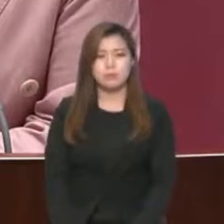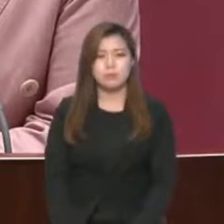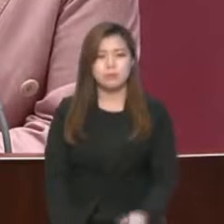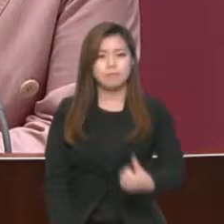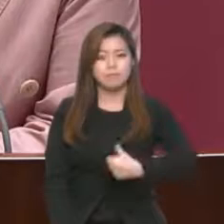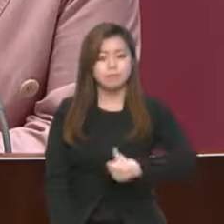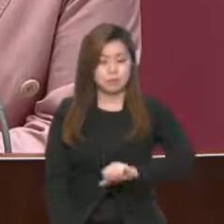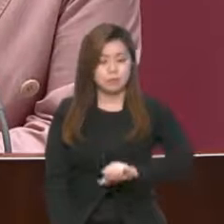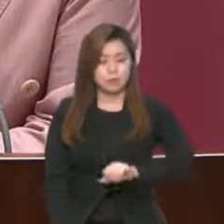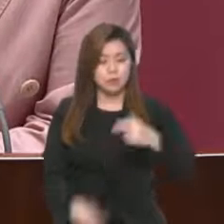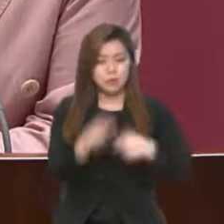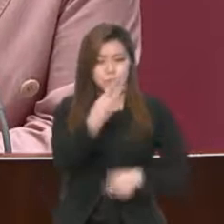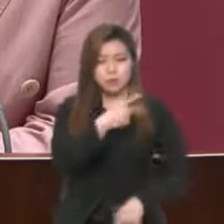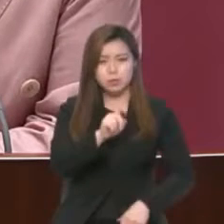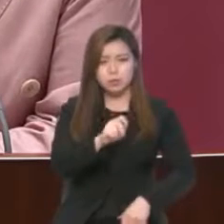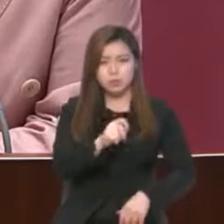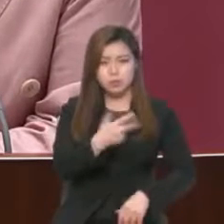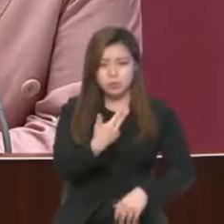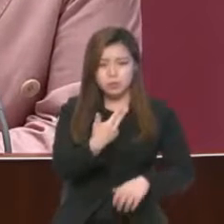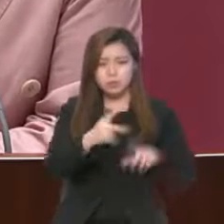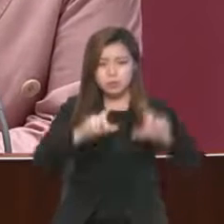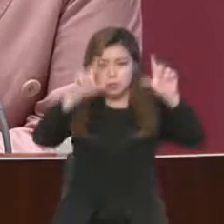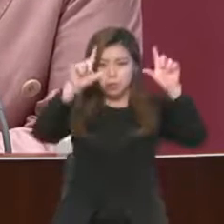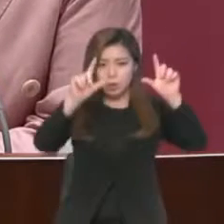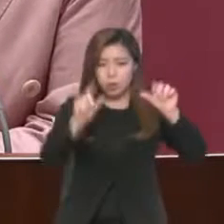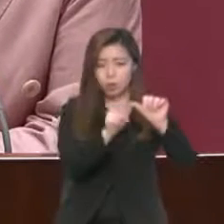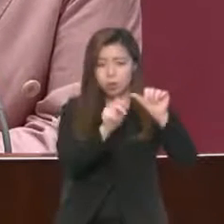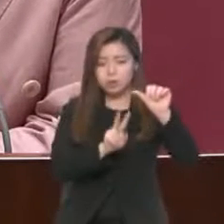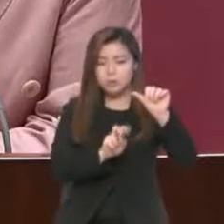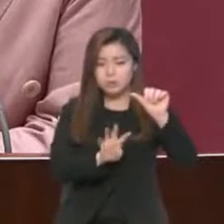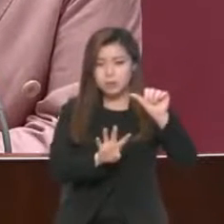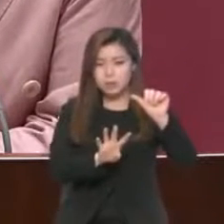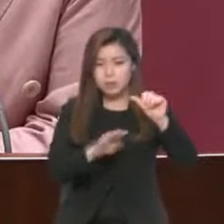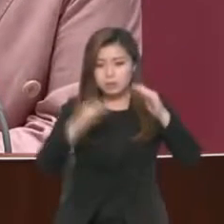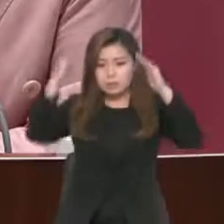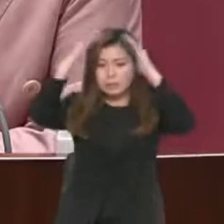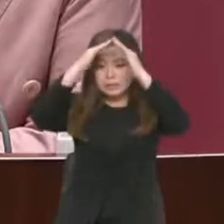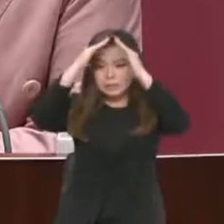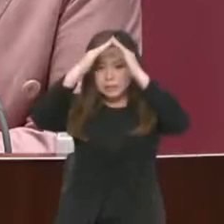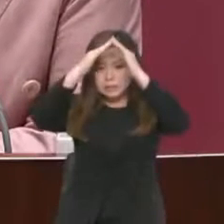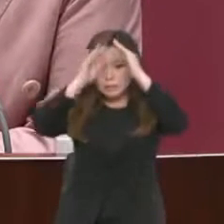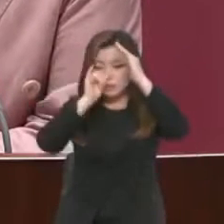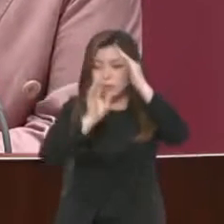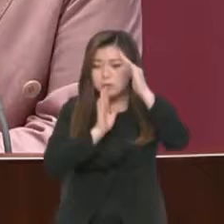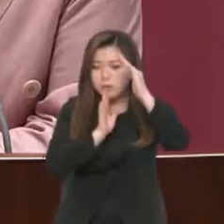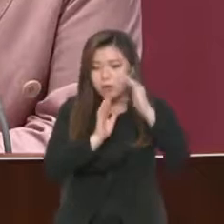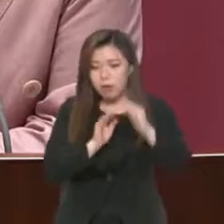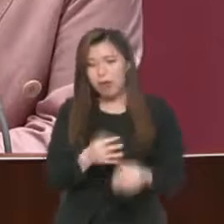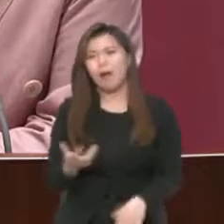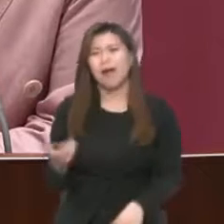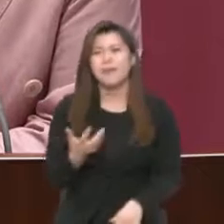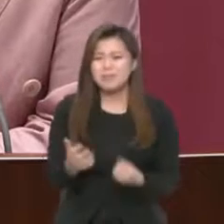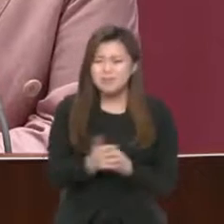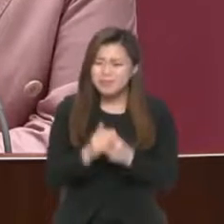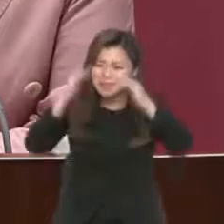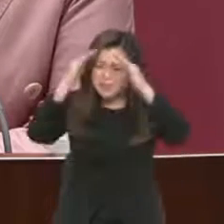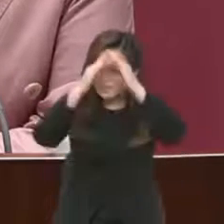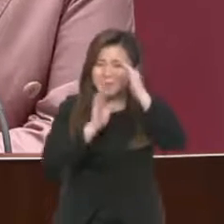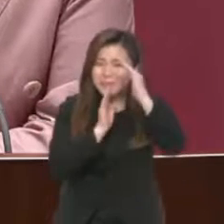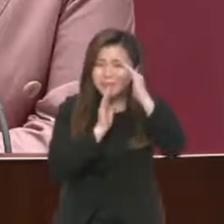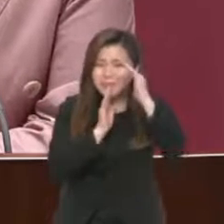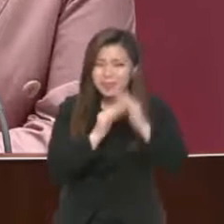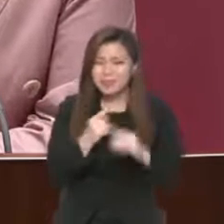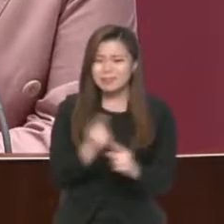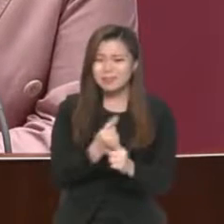2017년 6월 24일과 25일에 집에 있었던 거는 맞죠? 아프니까 집에 있죠. 그럼 네. 어디 있습니까? 통원